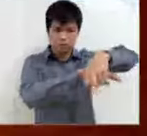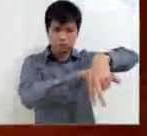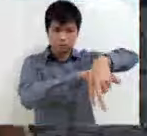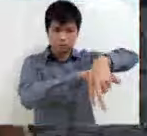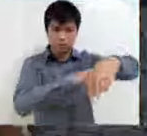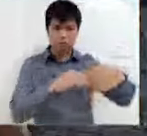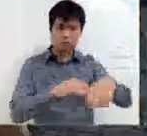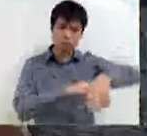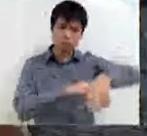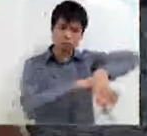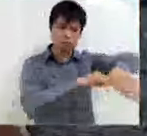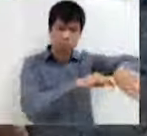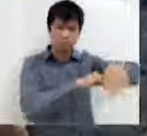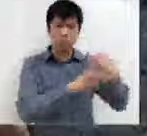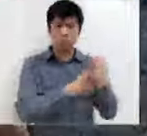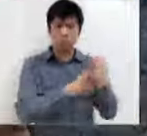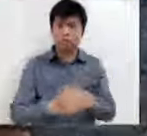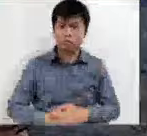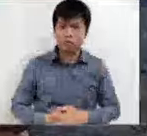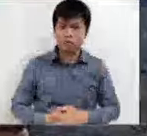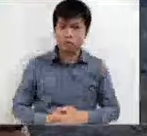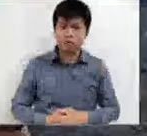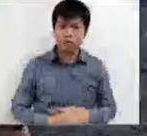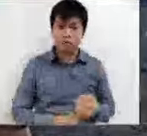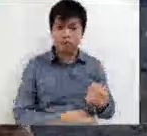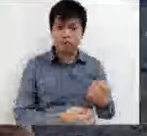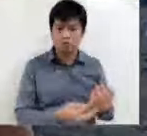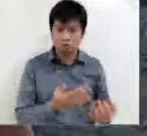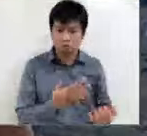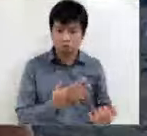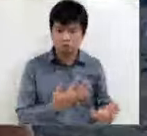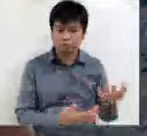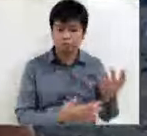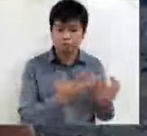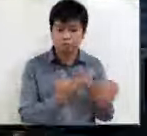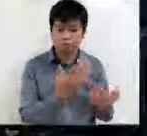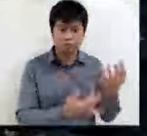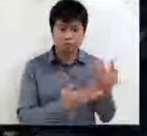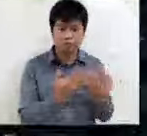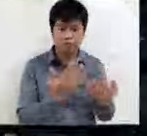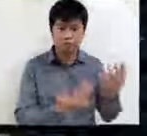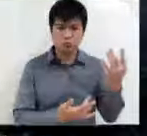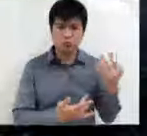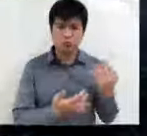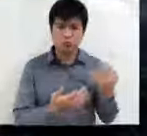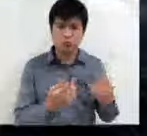Paglabay, ala kasi-kasang usok dito. Ayun, apoy. Hindi na ako makapasok dito sa